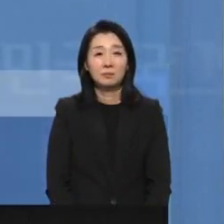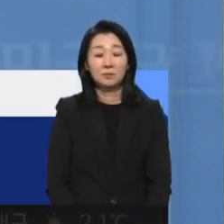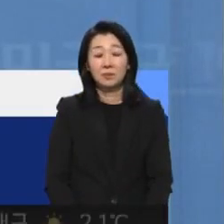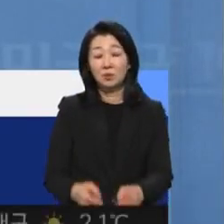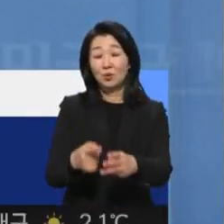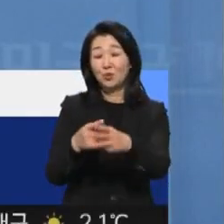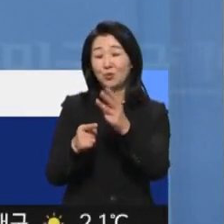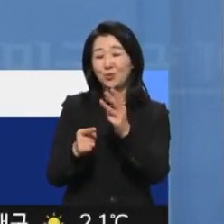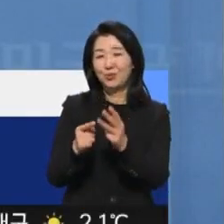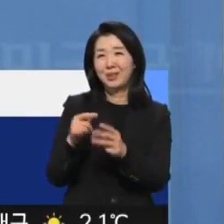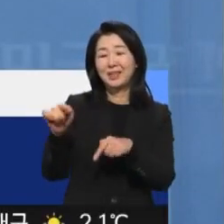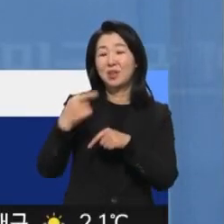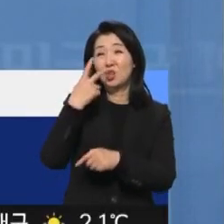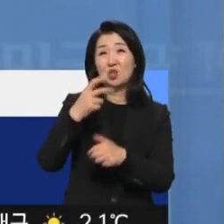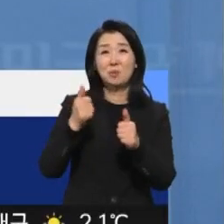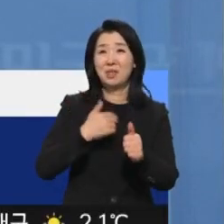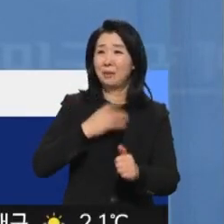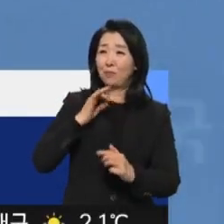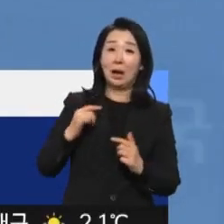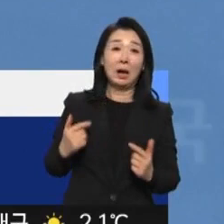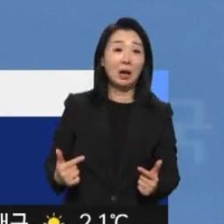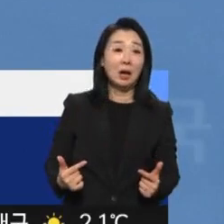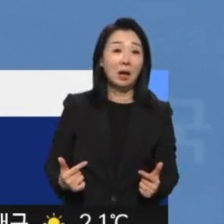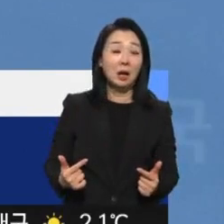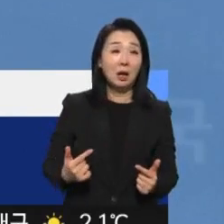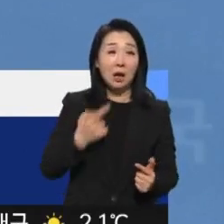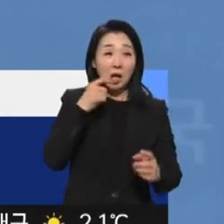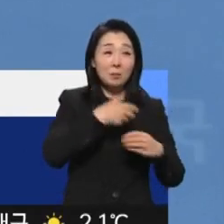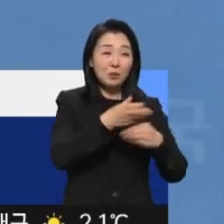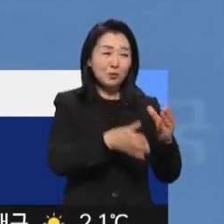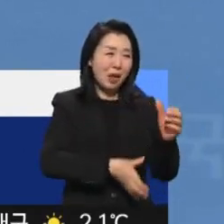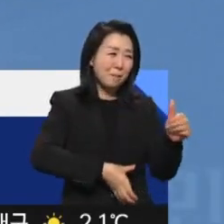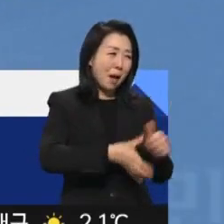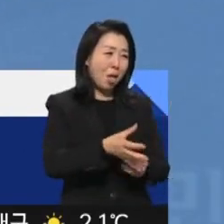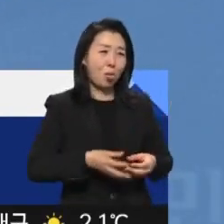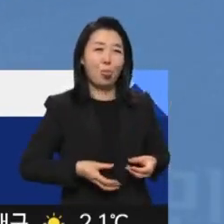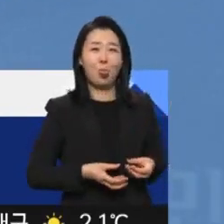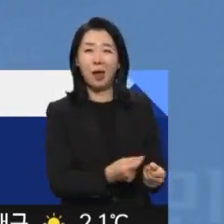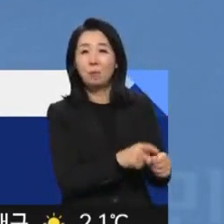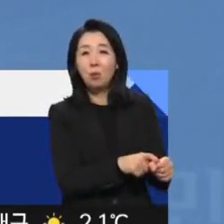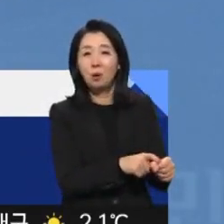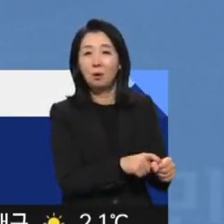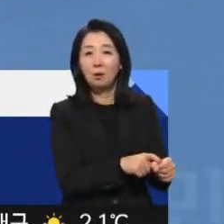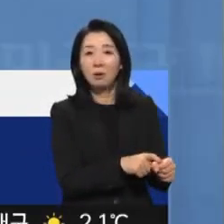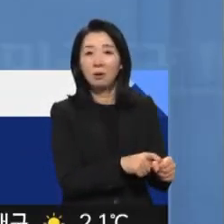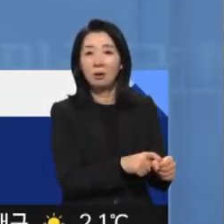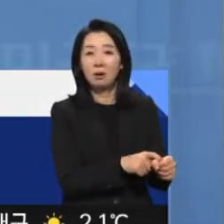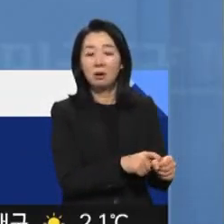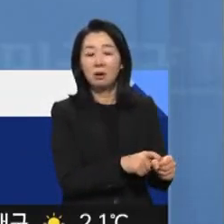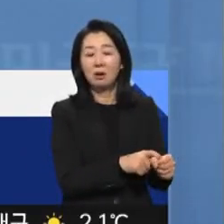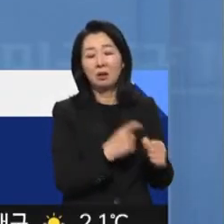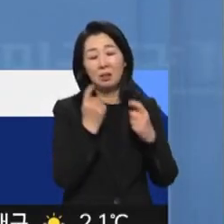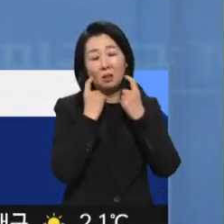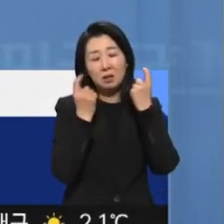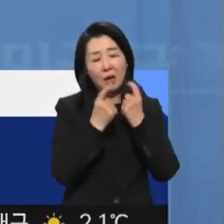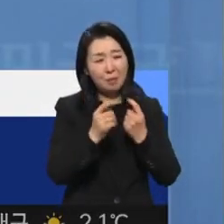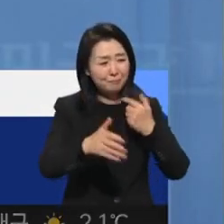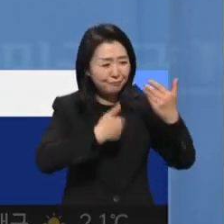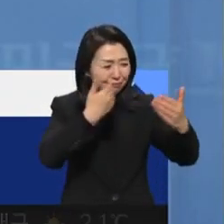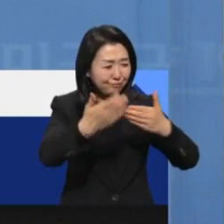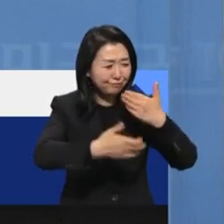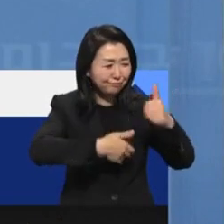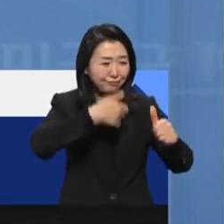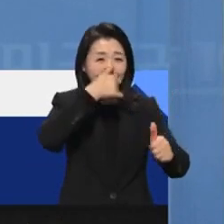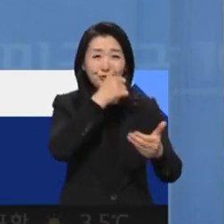윤석열 정치검찰, 저뿐만이 아닙니다. 민주당을 파괴하기 위해, 민주당을 파괴할 목적으로 개인 비리 프레임을